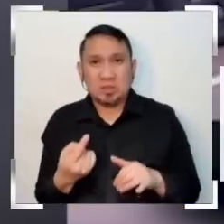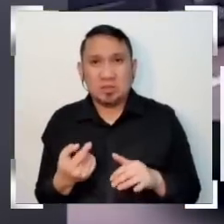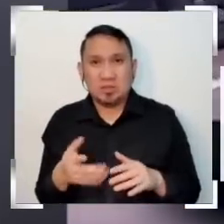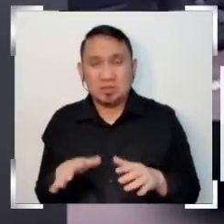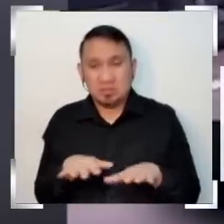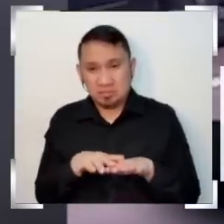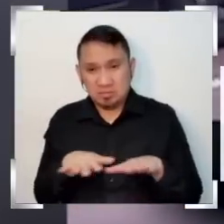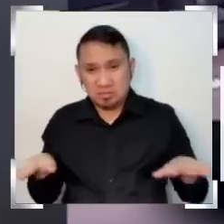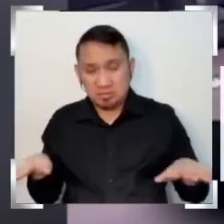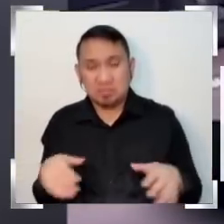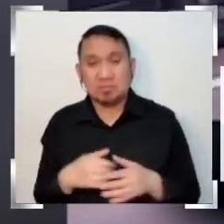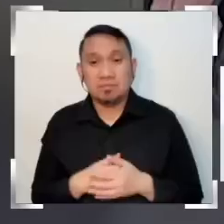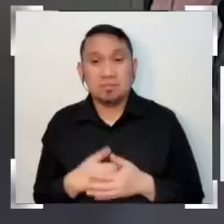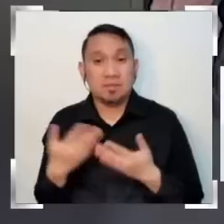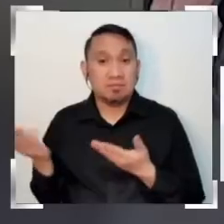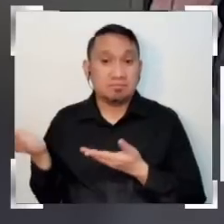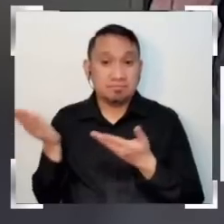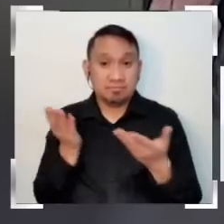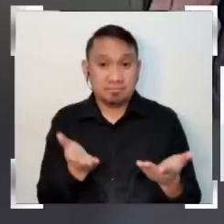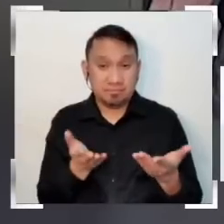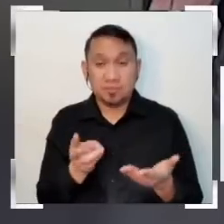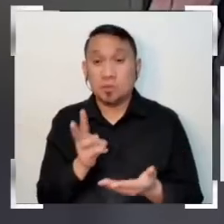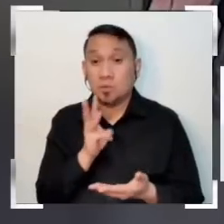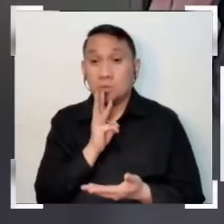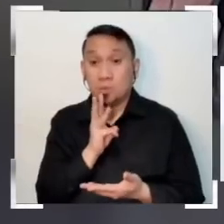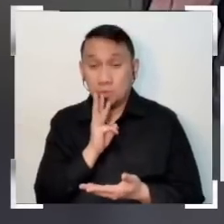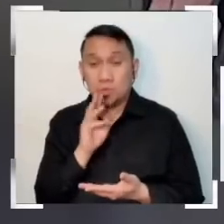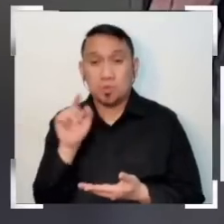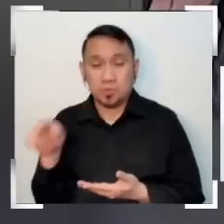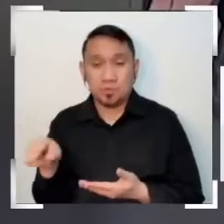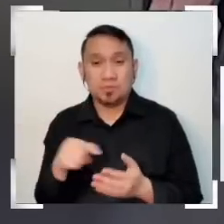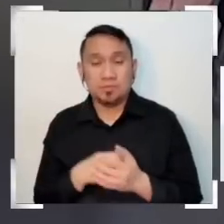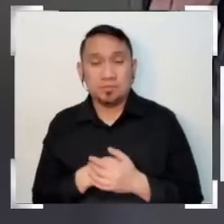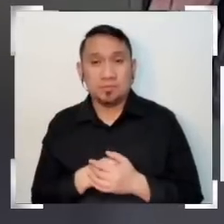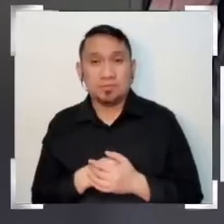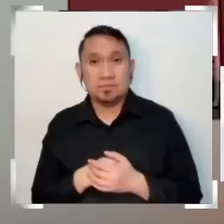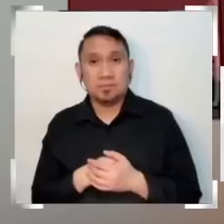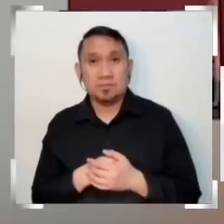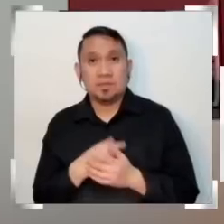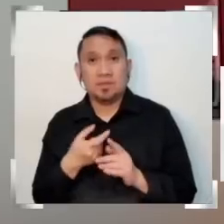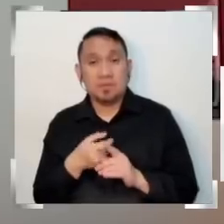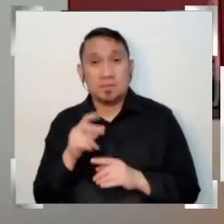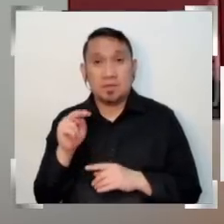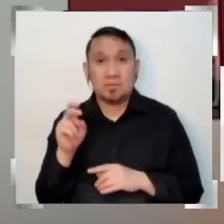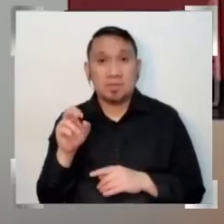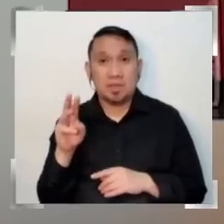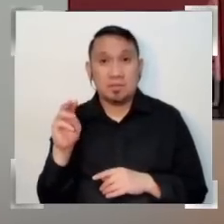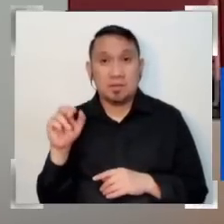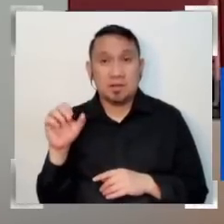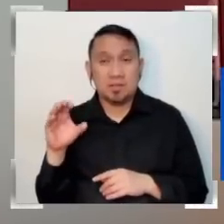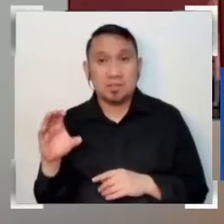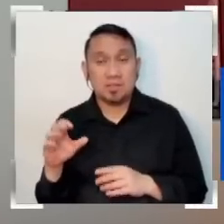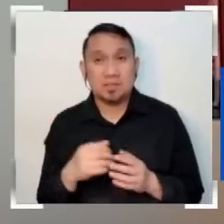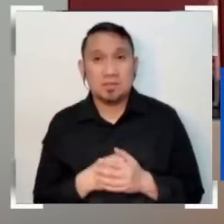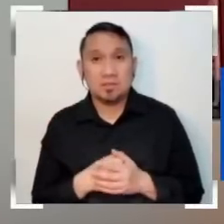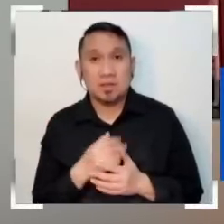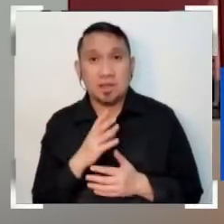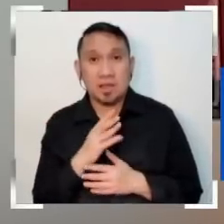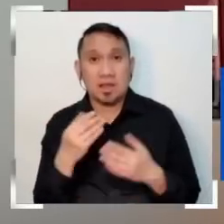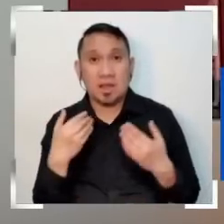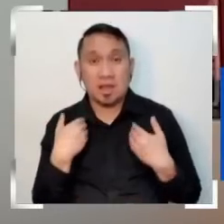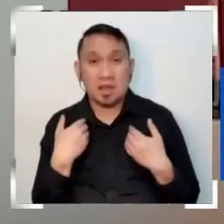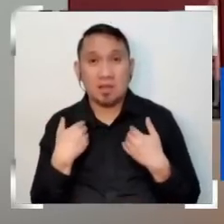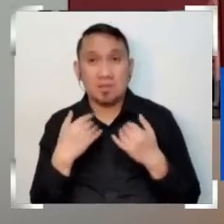na ng inuming tubig sa mga evacuation center ang water filtration machine ng NDRRMC. Meron na po tayong instruction na sa ating